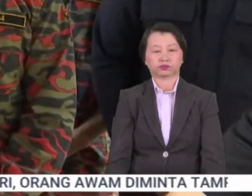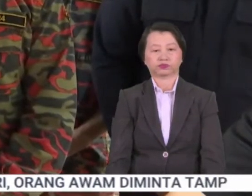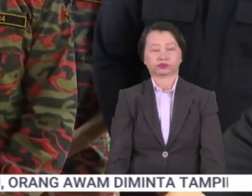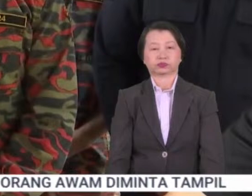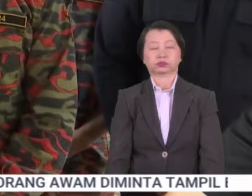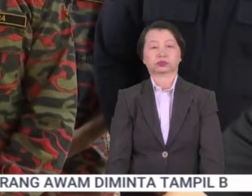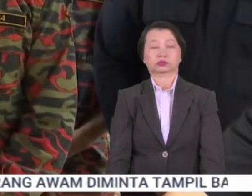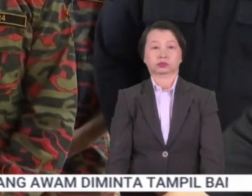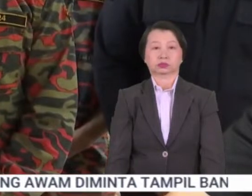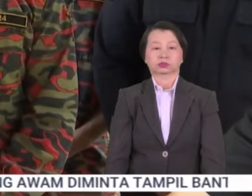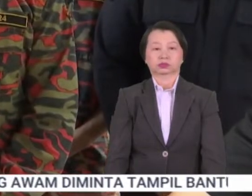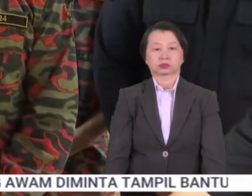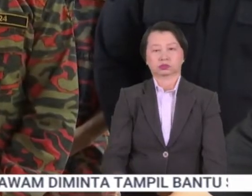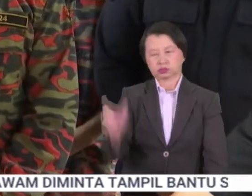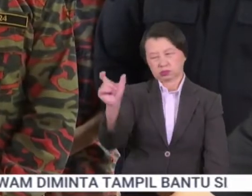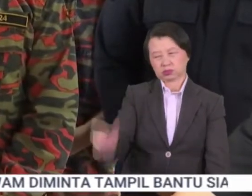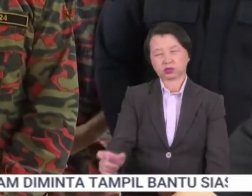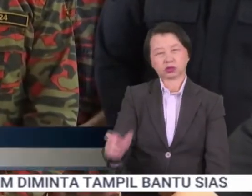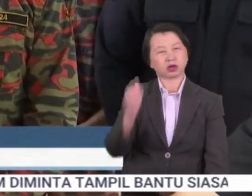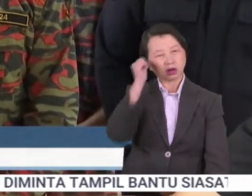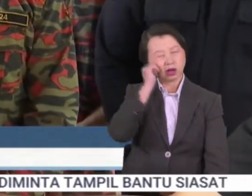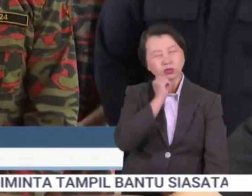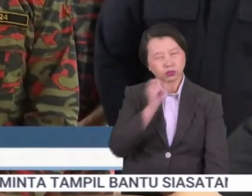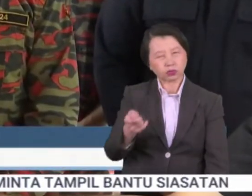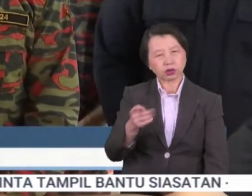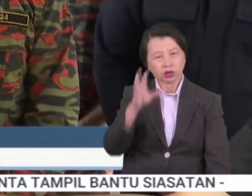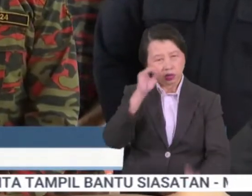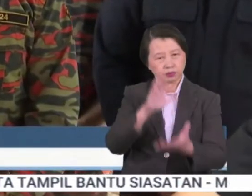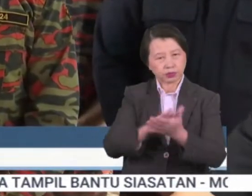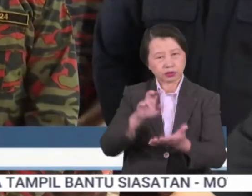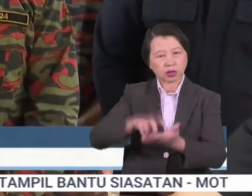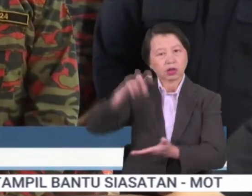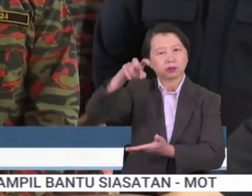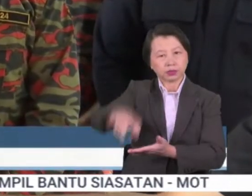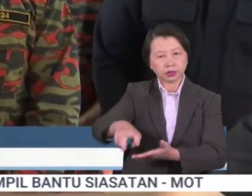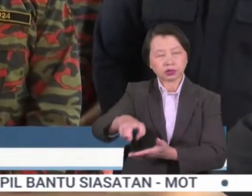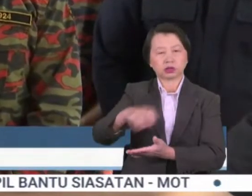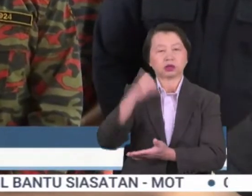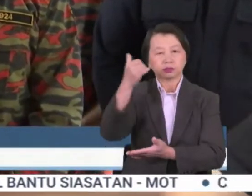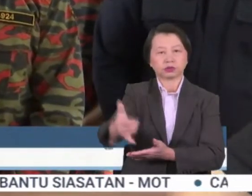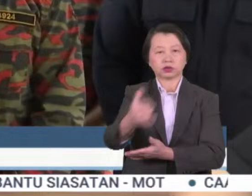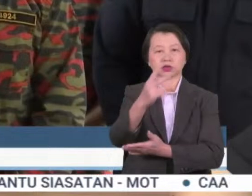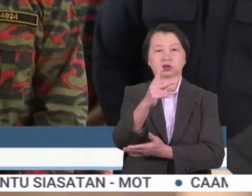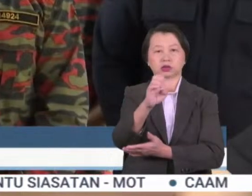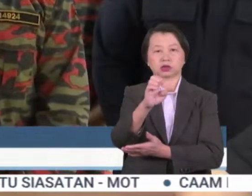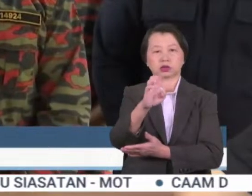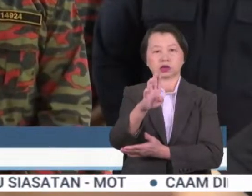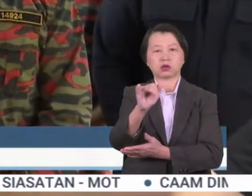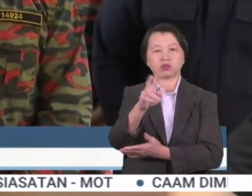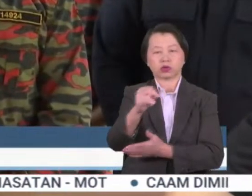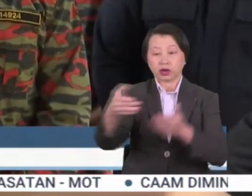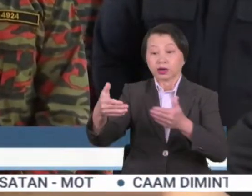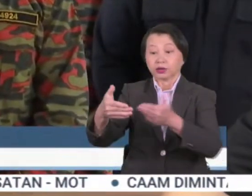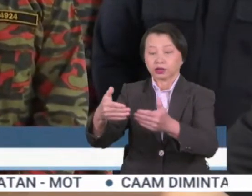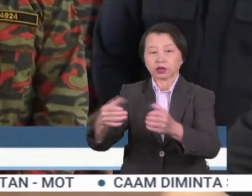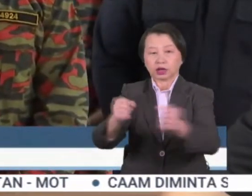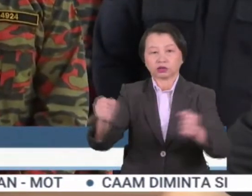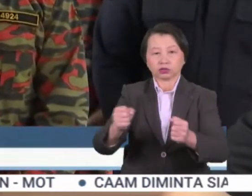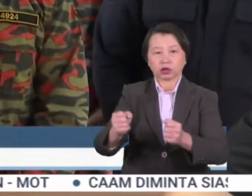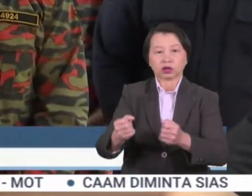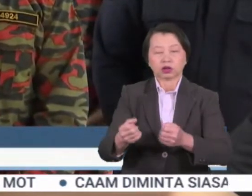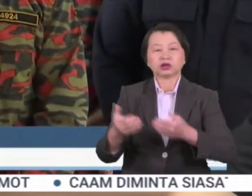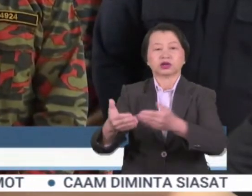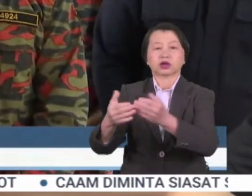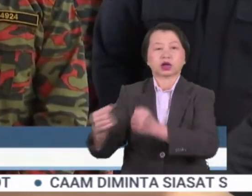hilang mangsa dipercayai turun ke kawasan kebun berdekatan dengan Sungai kalau kita tengok di sebelah kanan kita ni